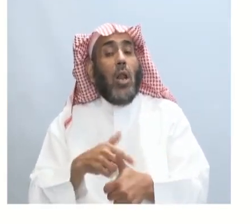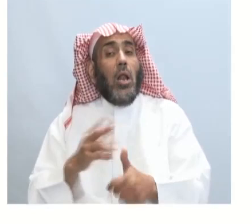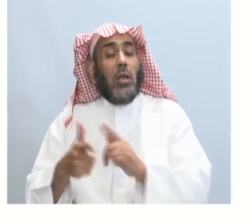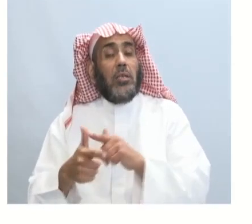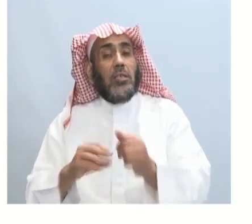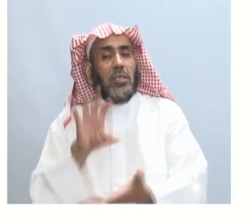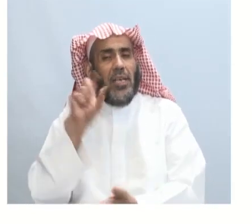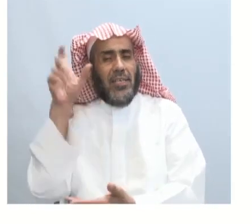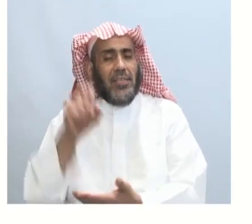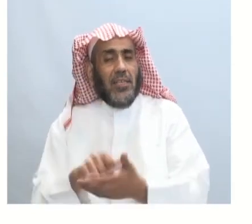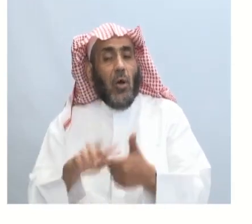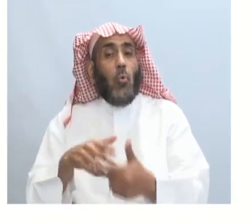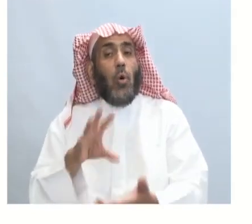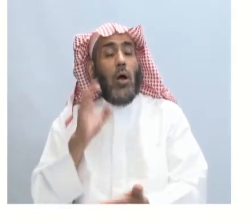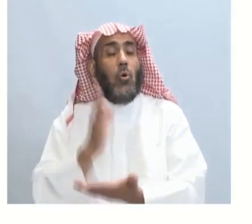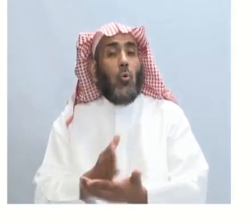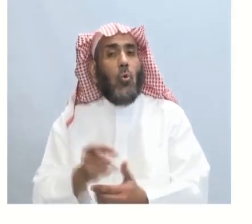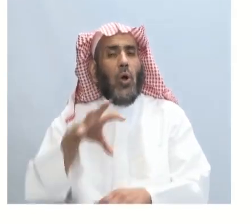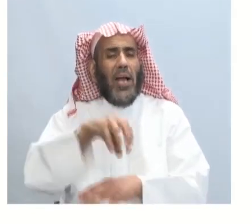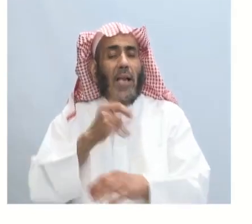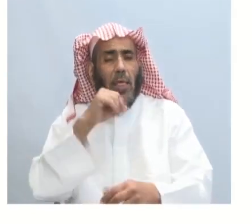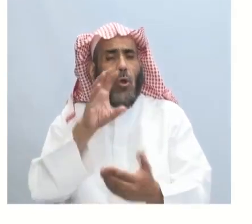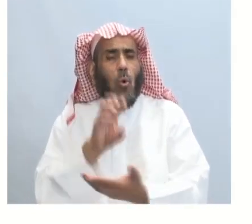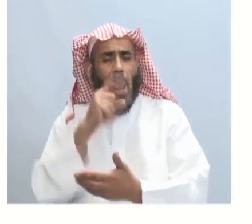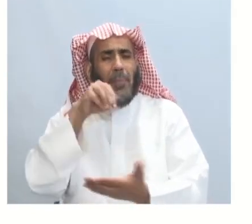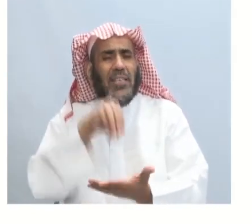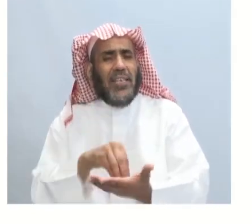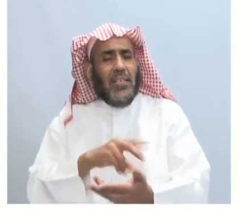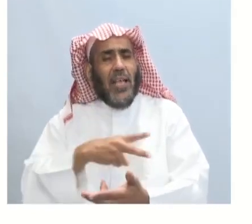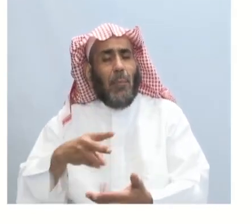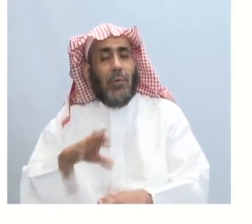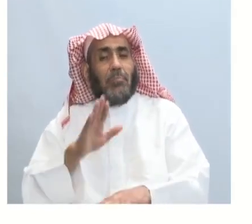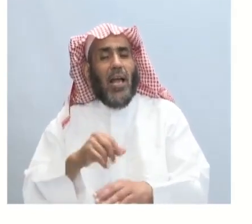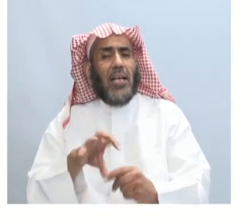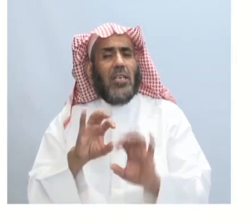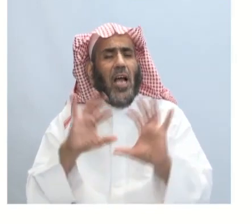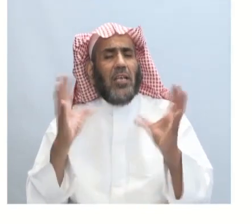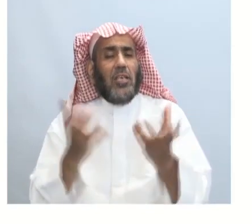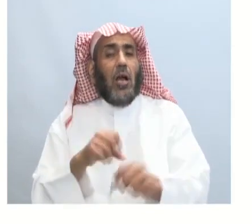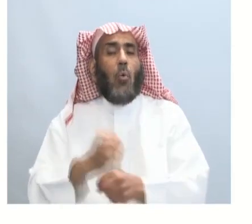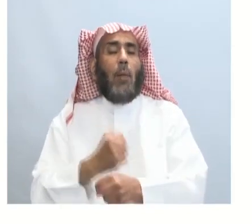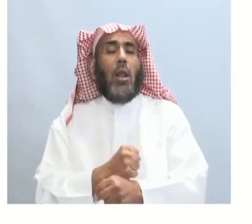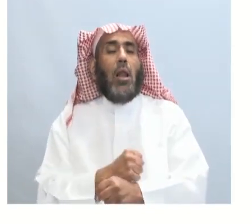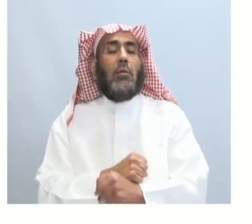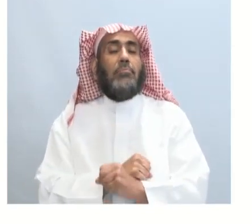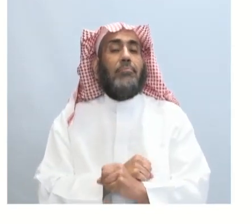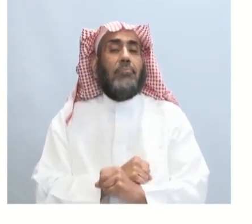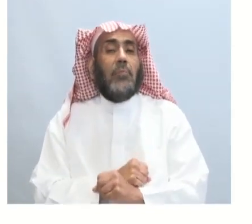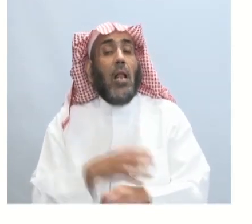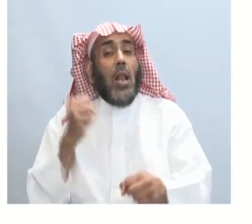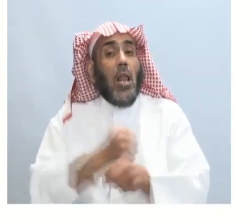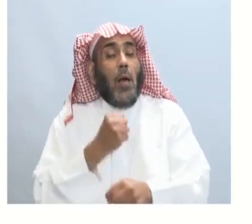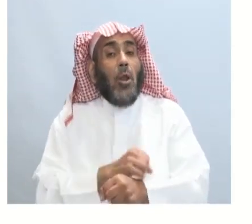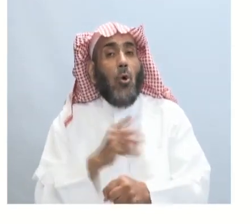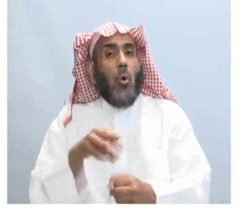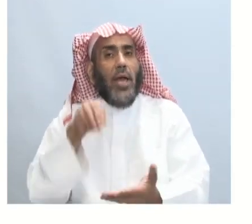وحقوق عينيه هذه الحقوق لابد ان ترد دائما على شيء او عمل العمل